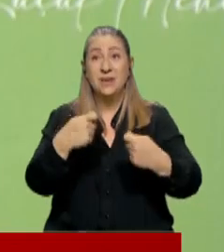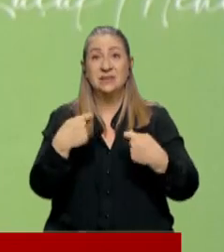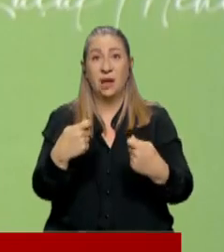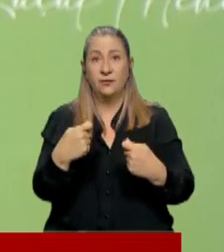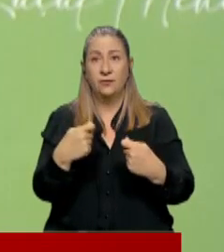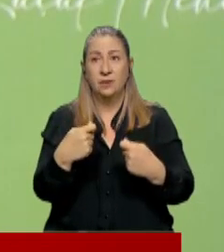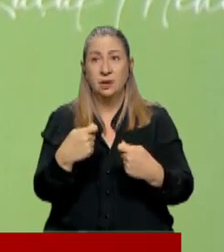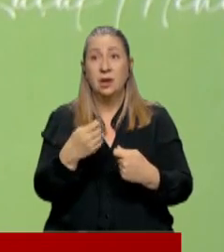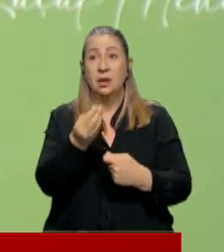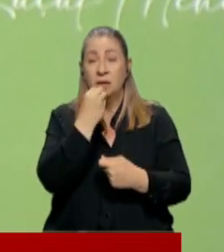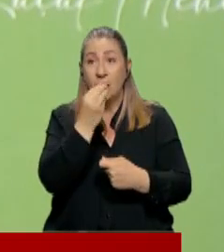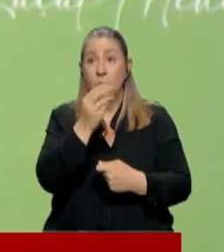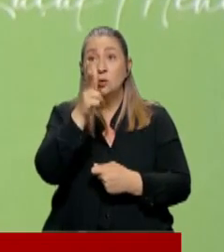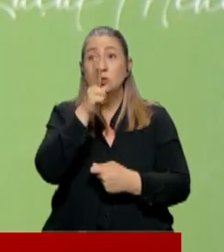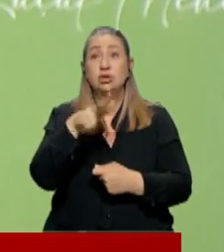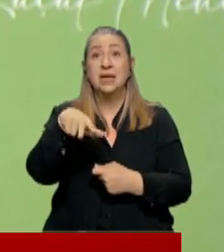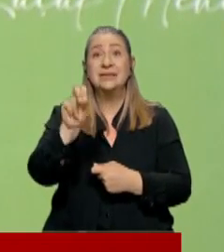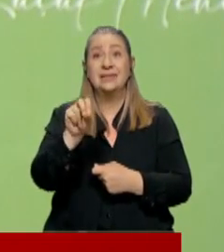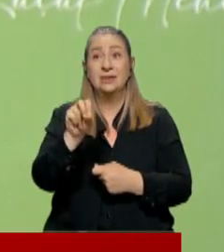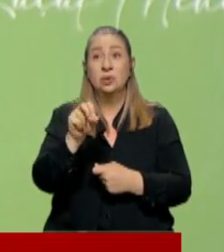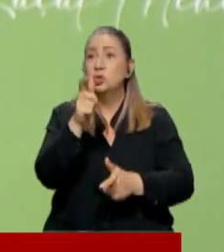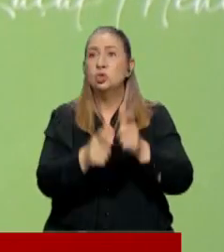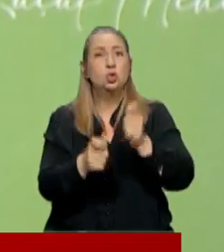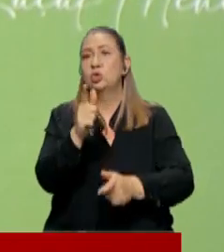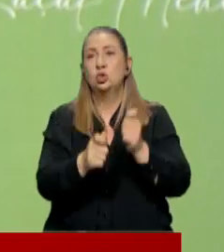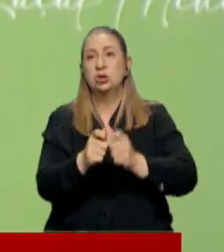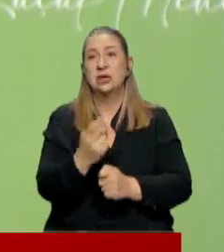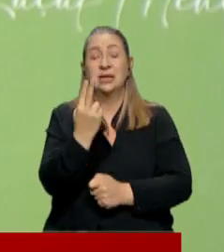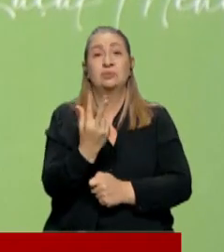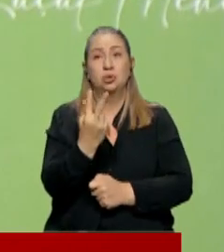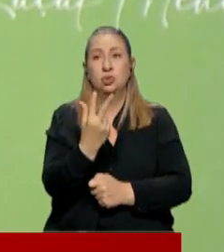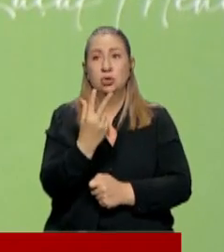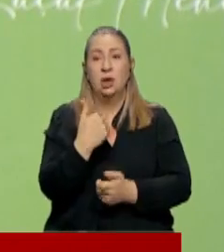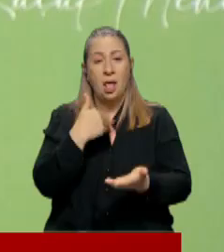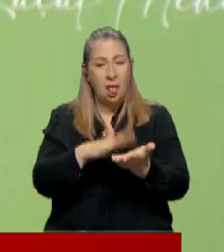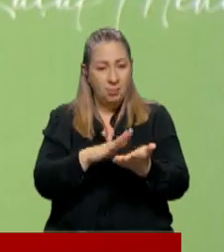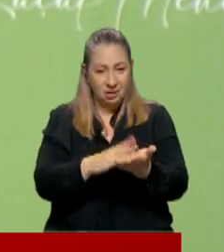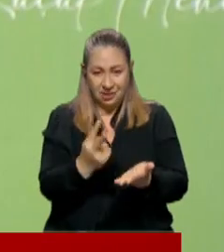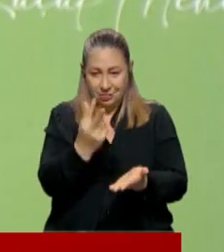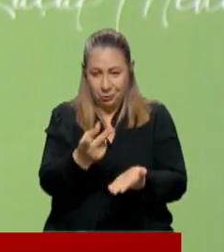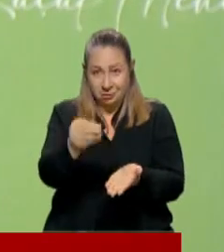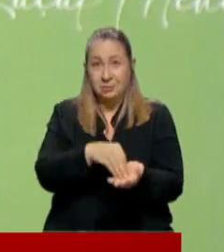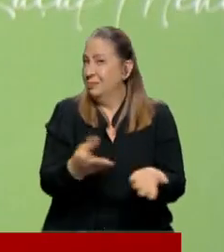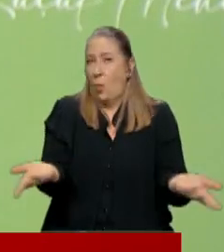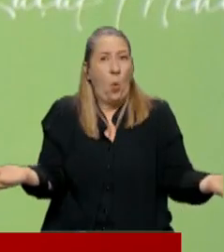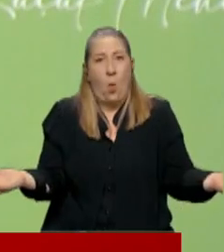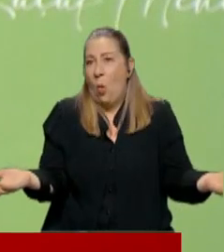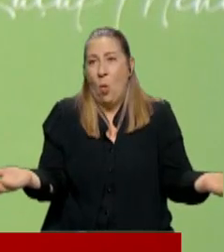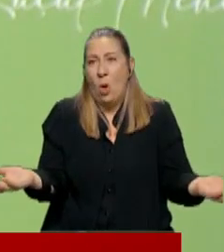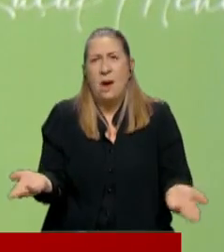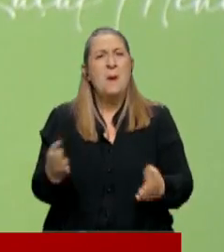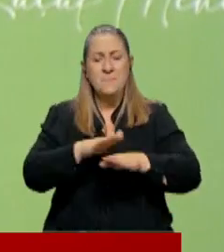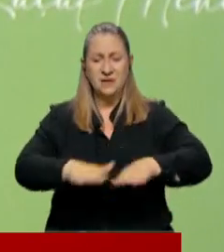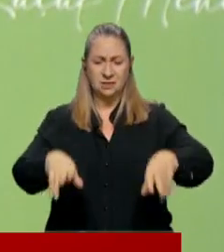maliyet. Yem 380, süt 7,5 ve elimize 7,5 geçmiyor.